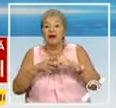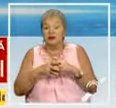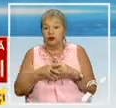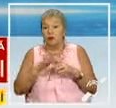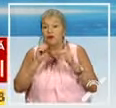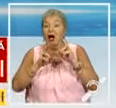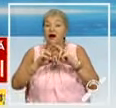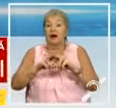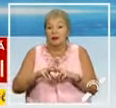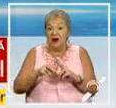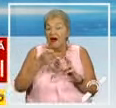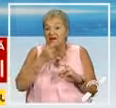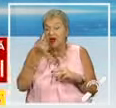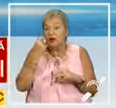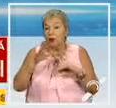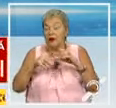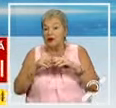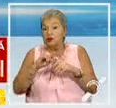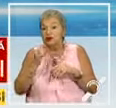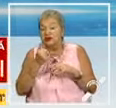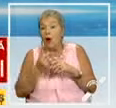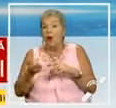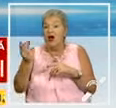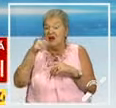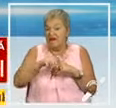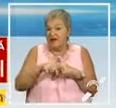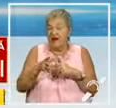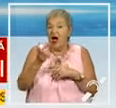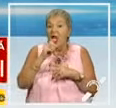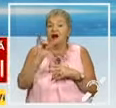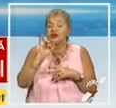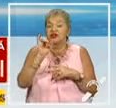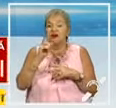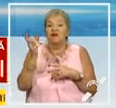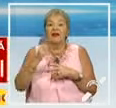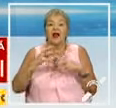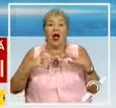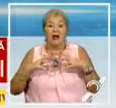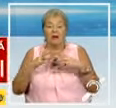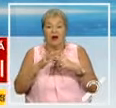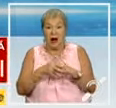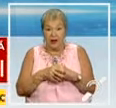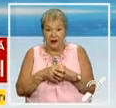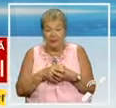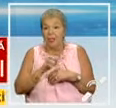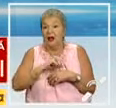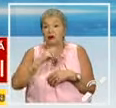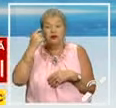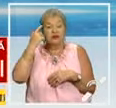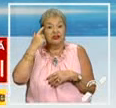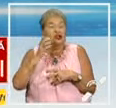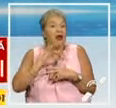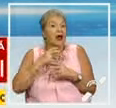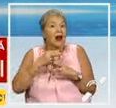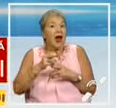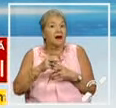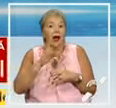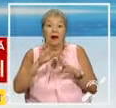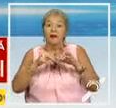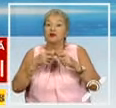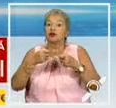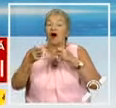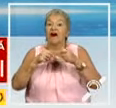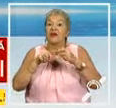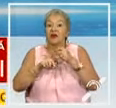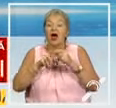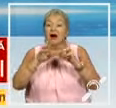rămâne Lucian Bode sau dacă va veni altcineva din Partidul Național Liberal. De asemenea, nu este clar dacă Lucian Bode va rămâne în executiv,